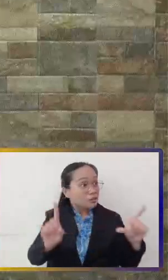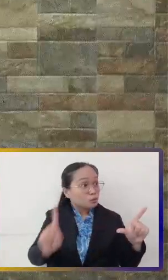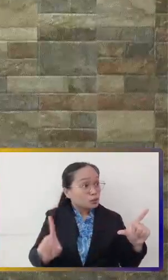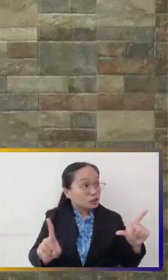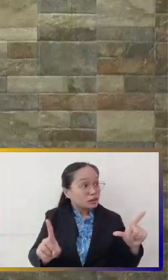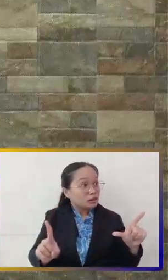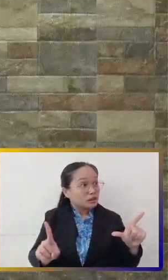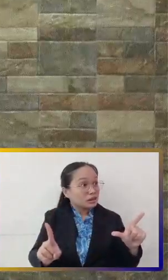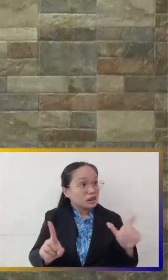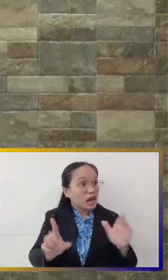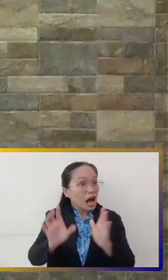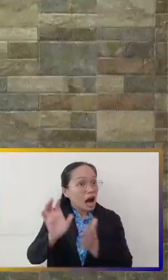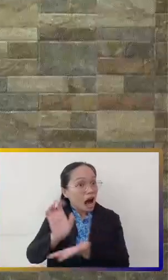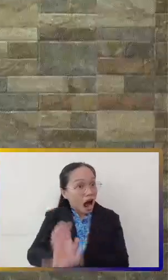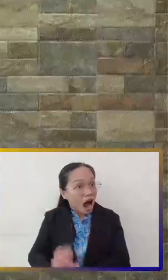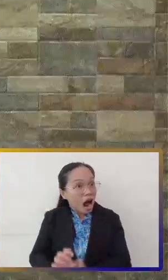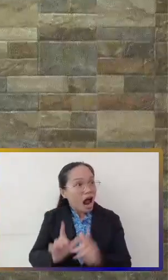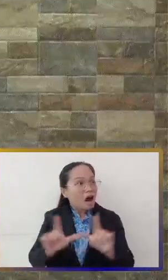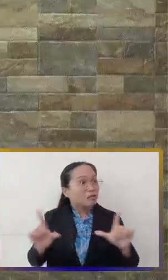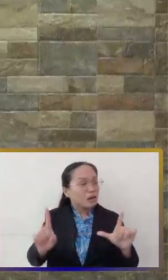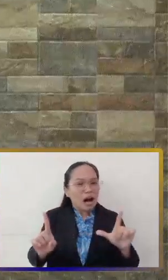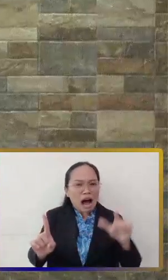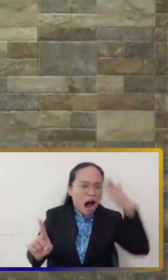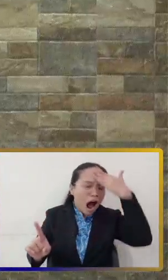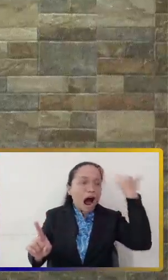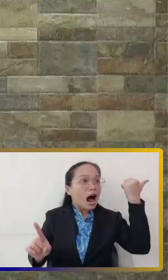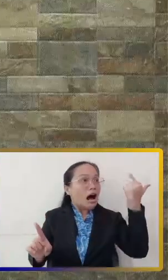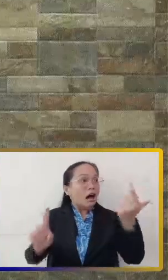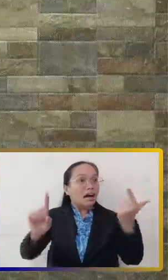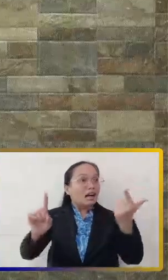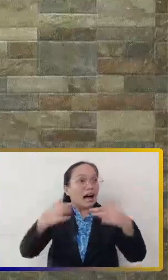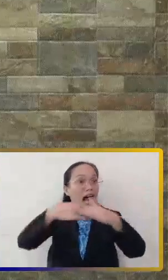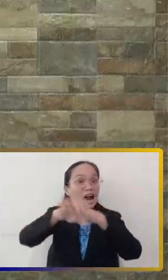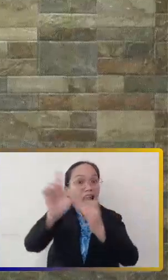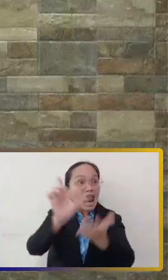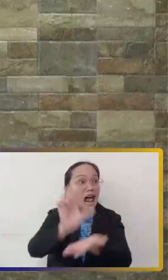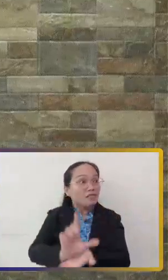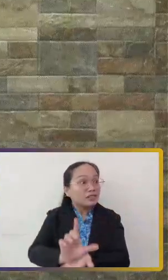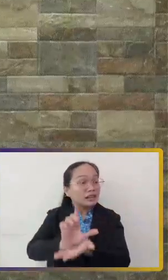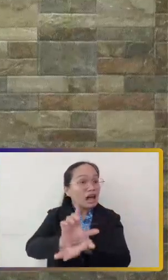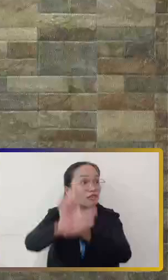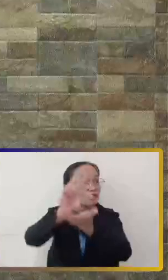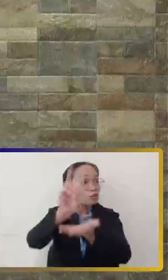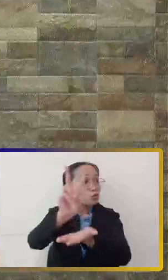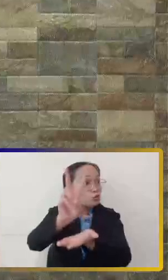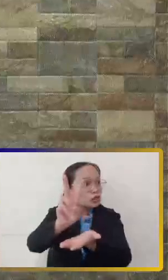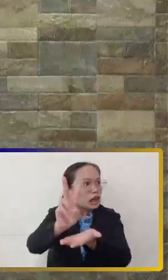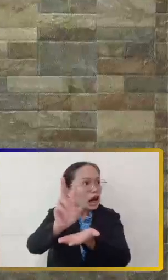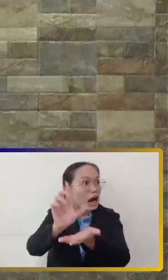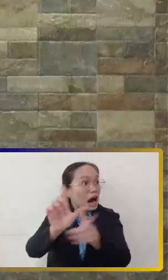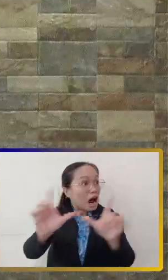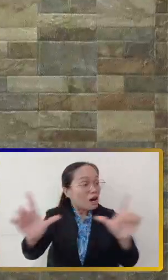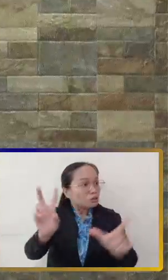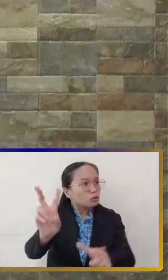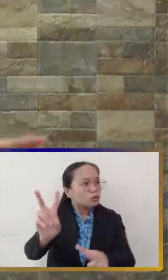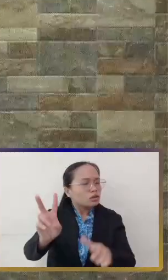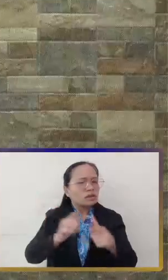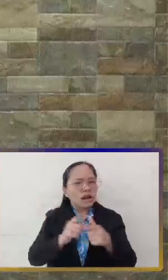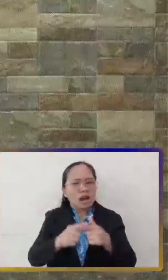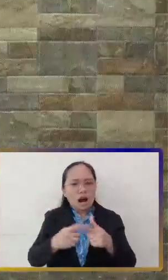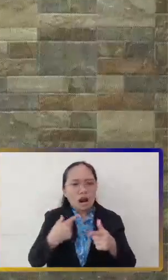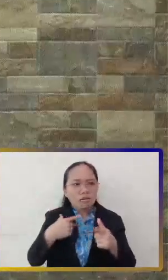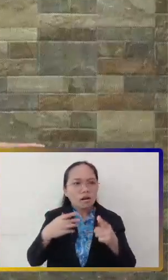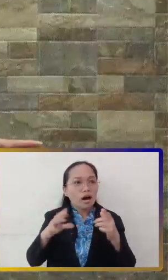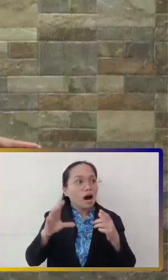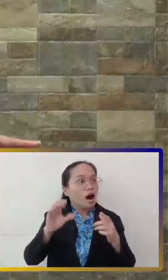samantalang pumasok ako ng level 2. So, pagdating ko ng level 1, wala. May mga card doon, wala yung